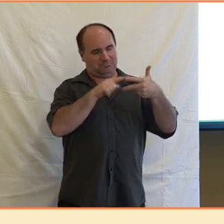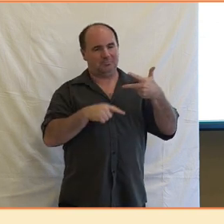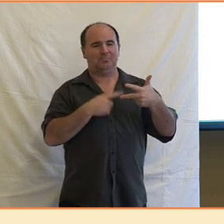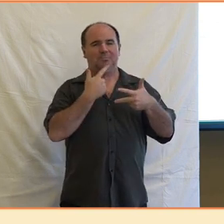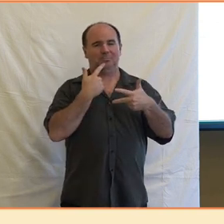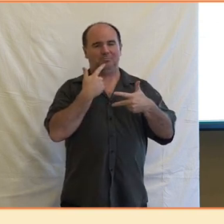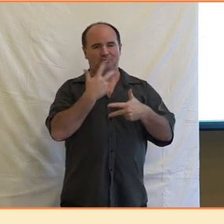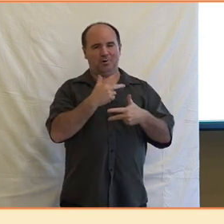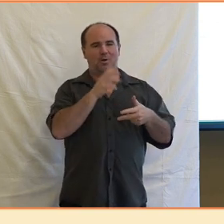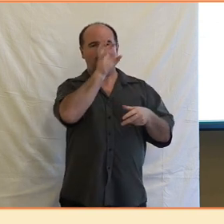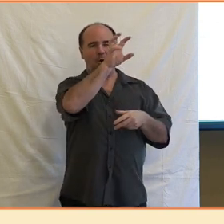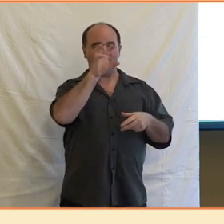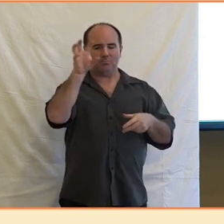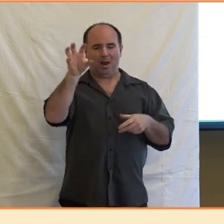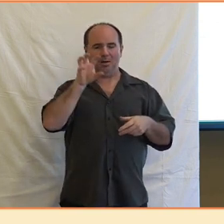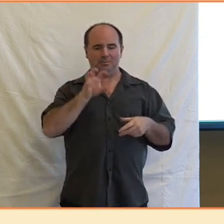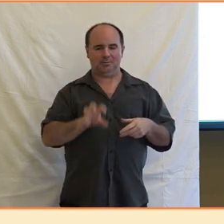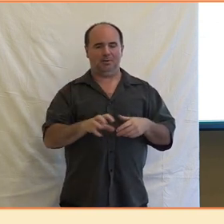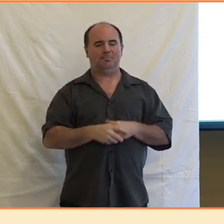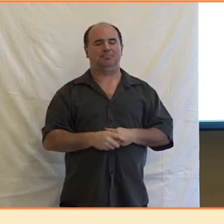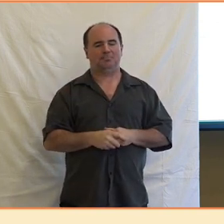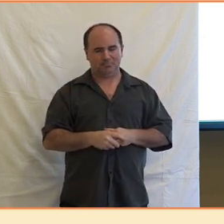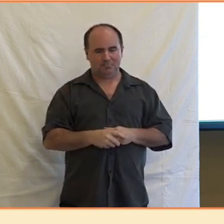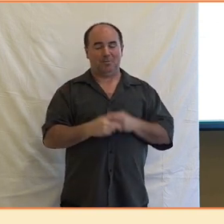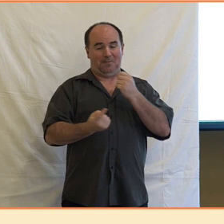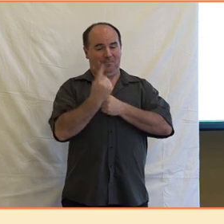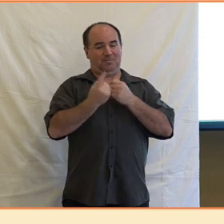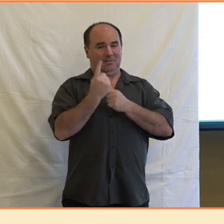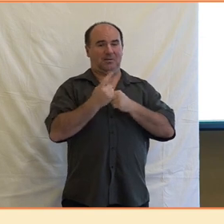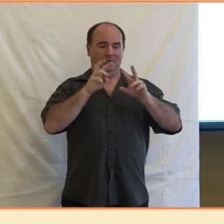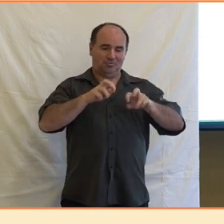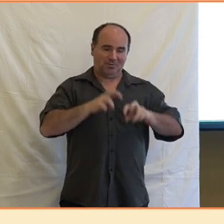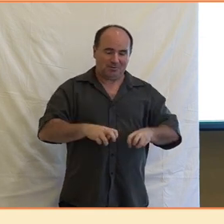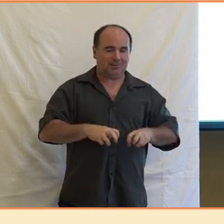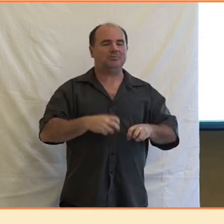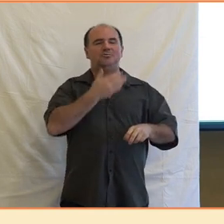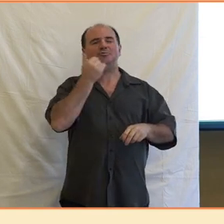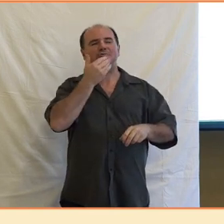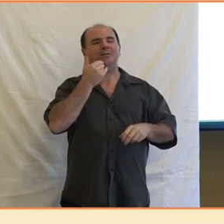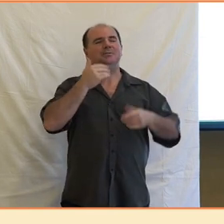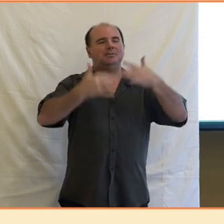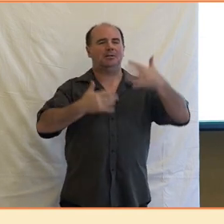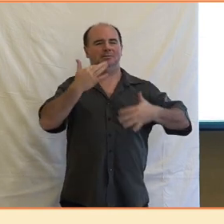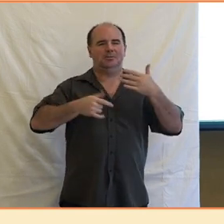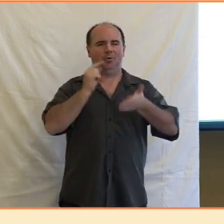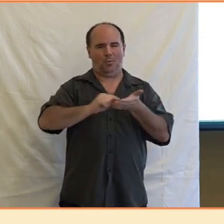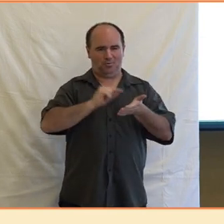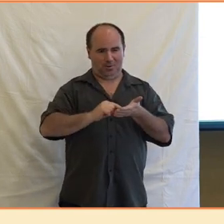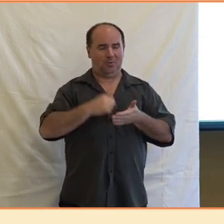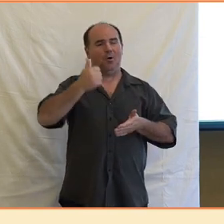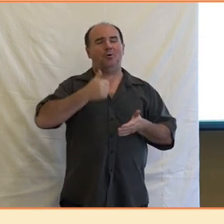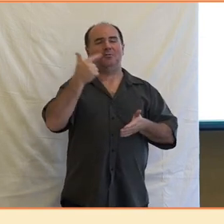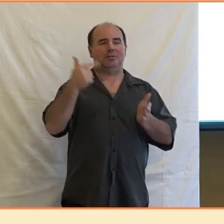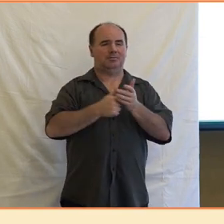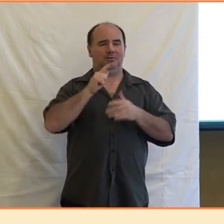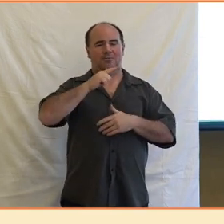tři obrázky, jsou to výsledky z šetření Českého statistického úřadu z roku 2021, kde